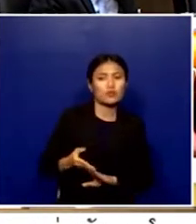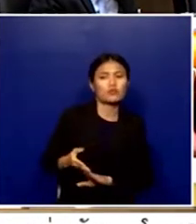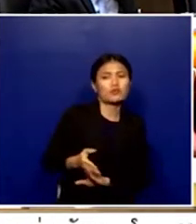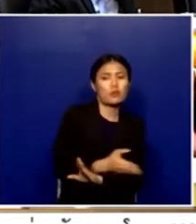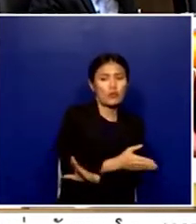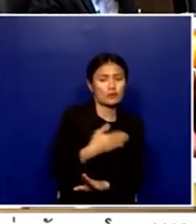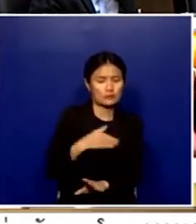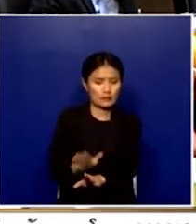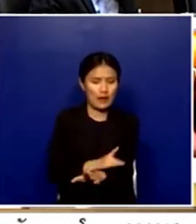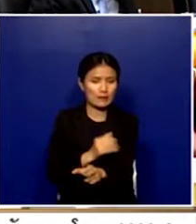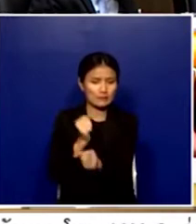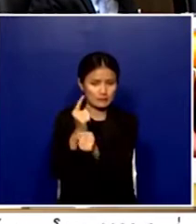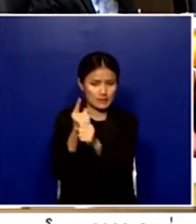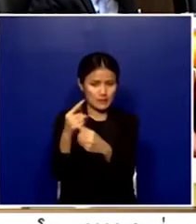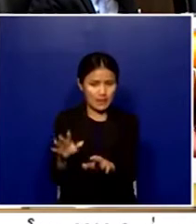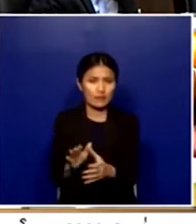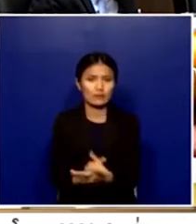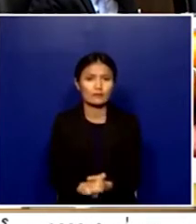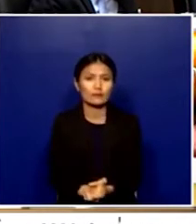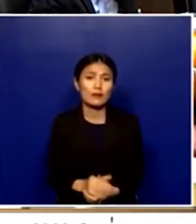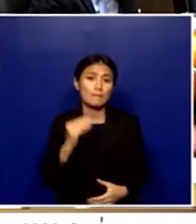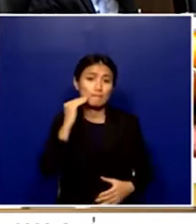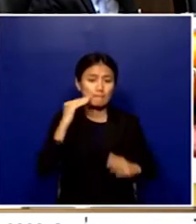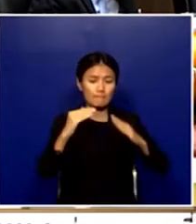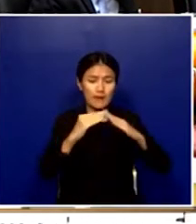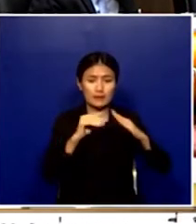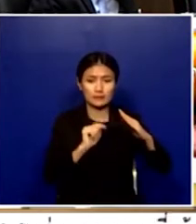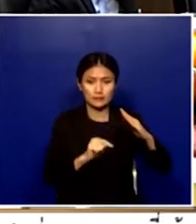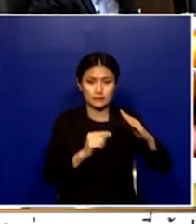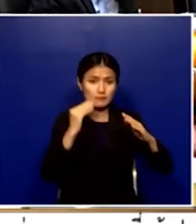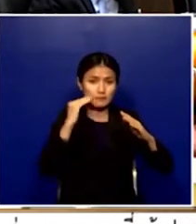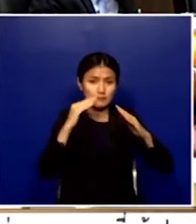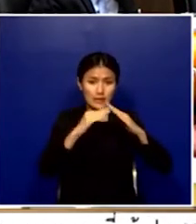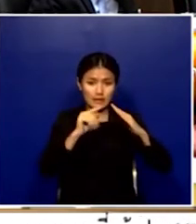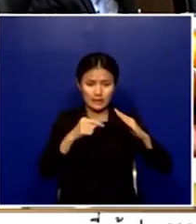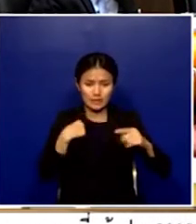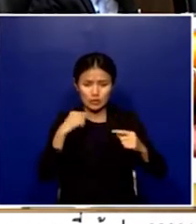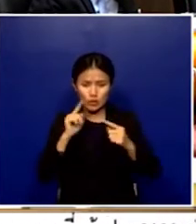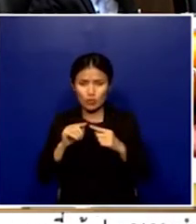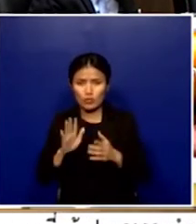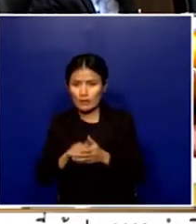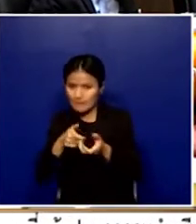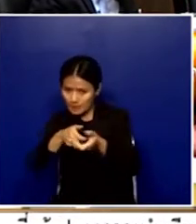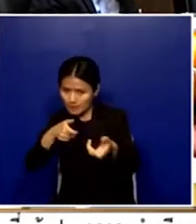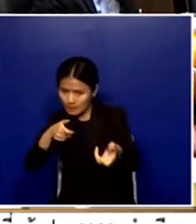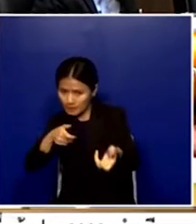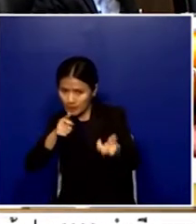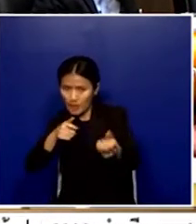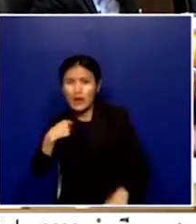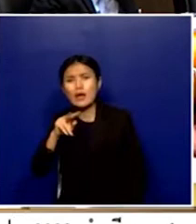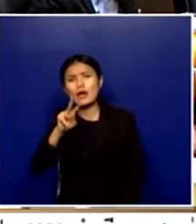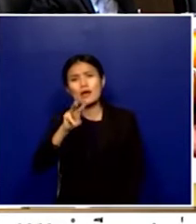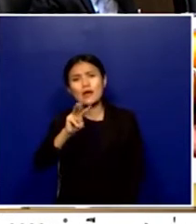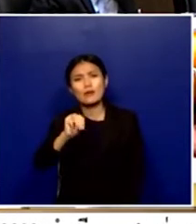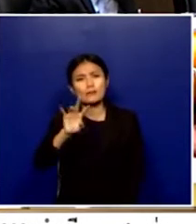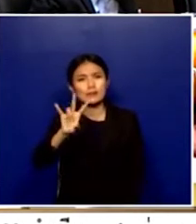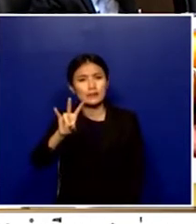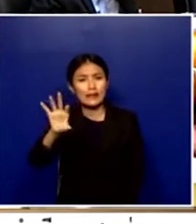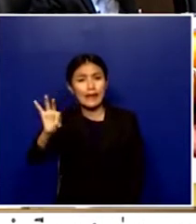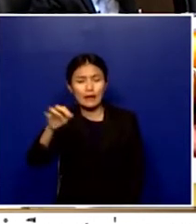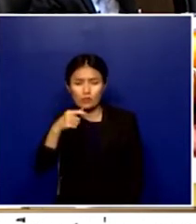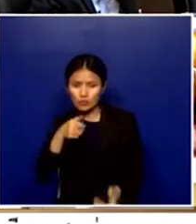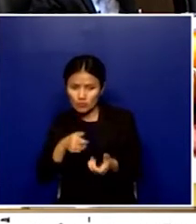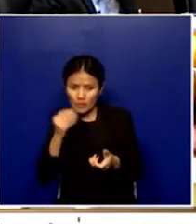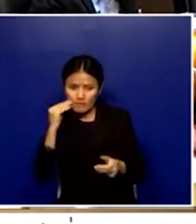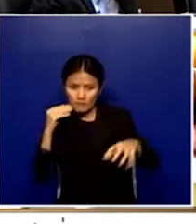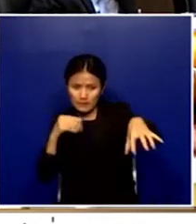แม้กระทั่งระยะยิงสรางบ้านโดยคำนวจากระยะยิง M79ว่า M79 ยิไม่ถึงนะคะทำ